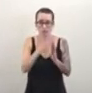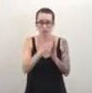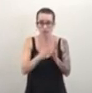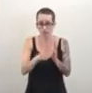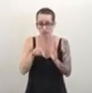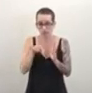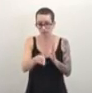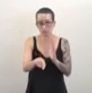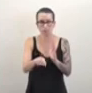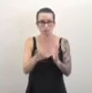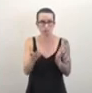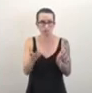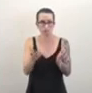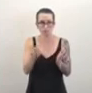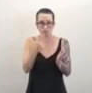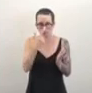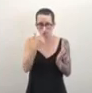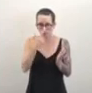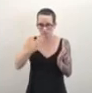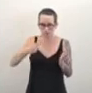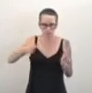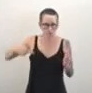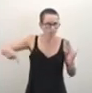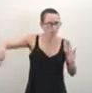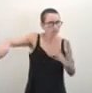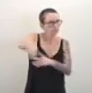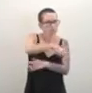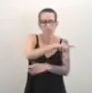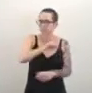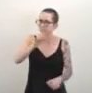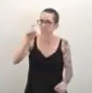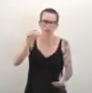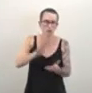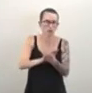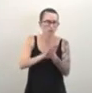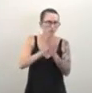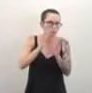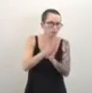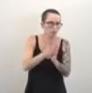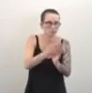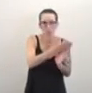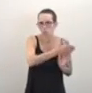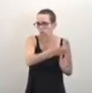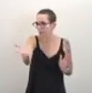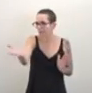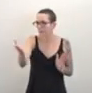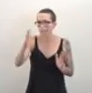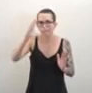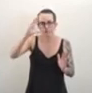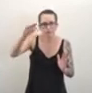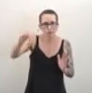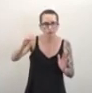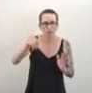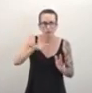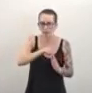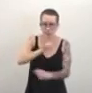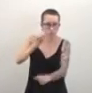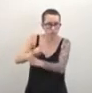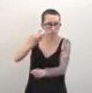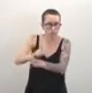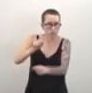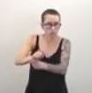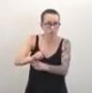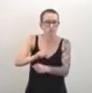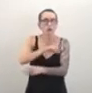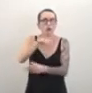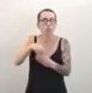est amplement critiqué par toutes les associations des professionnels du secteur,